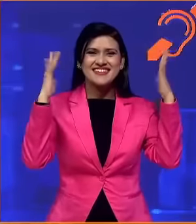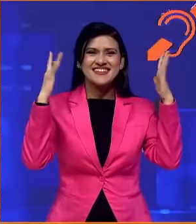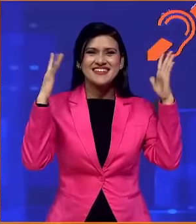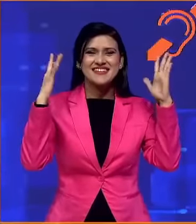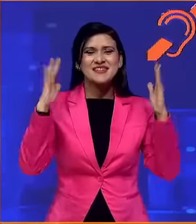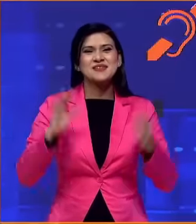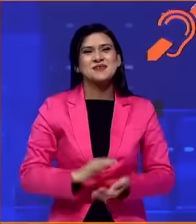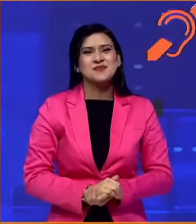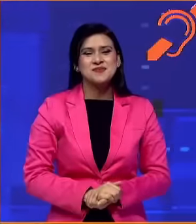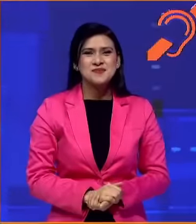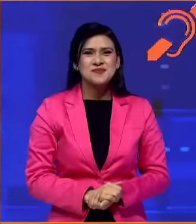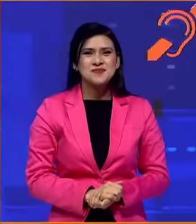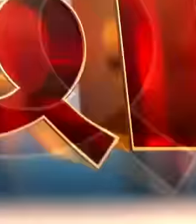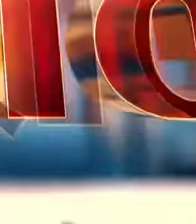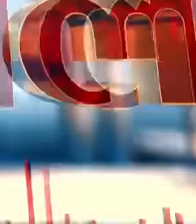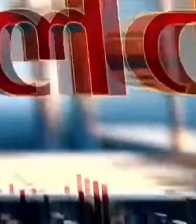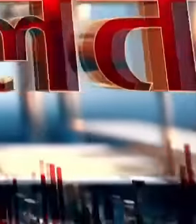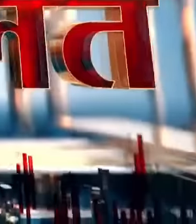स्वागत